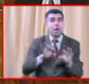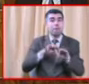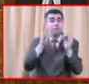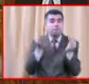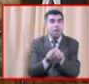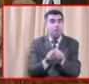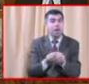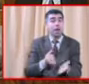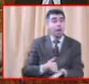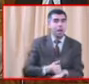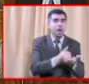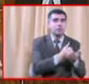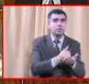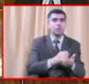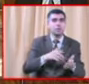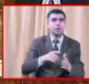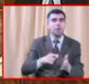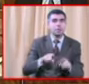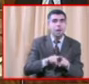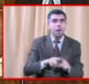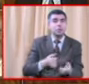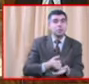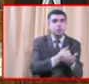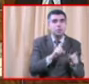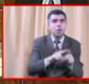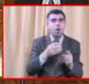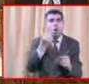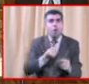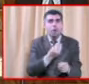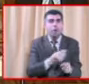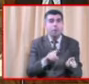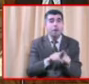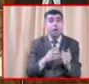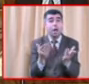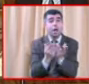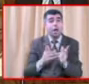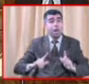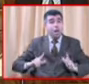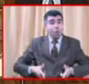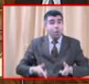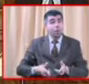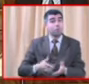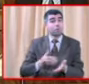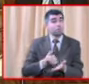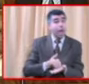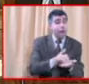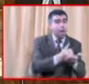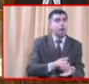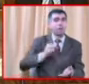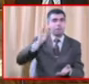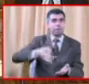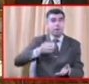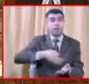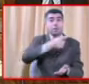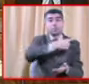نعطيو الدعم الاجتماعي، نعطيو لهاد الولاد الشعب اللي يقراو، نعطيوهم المنح. كاين دابا